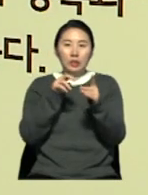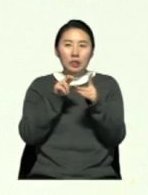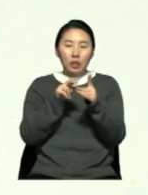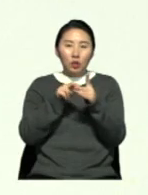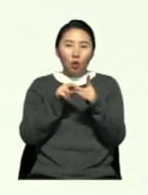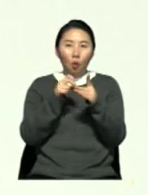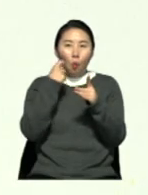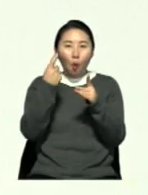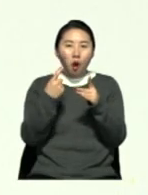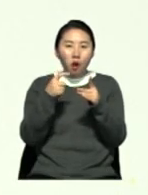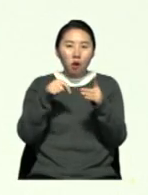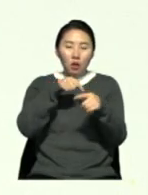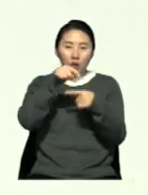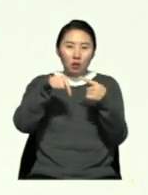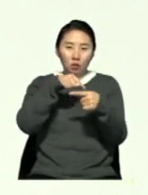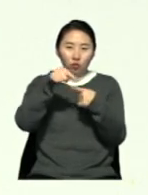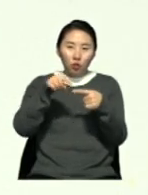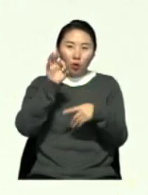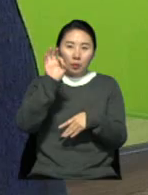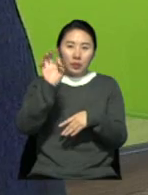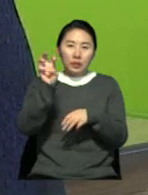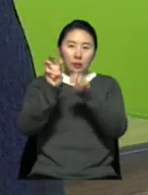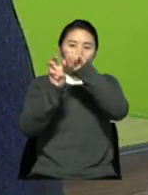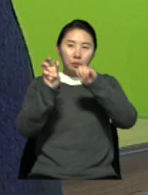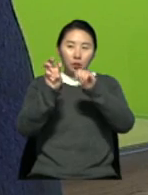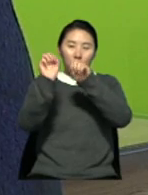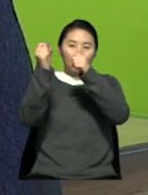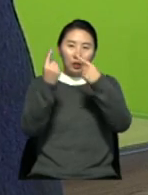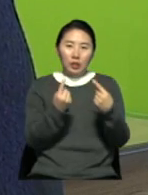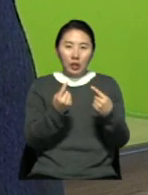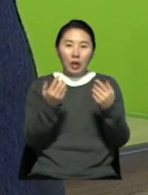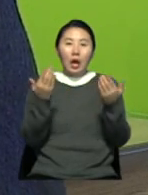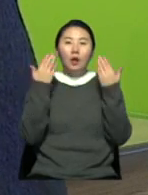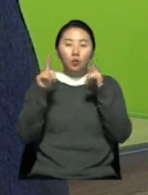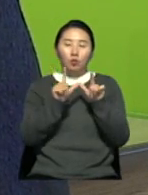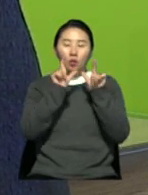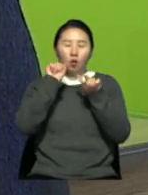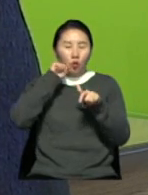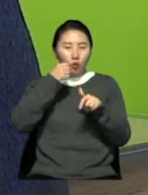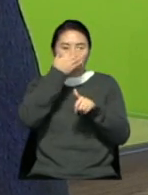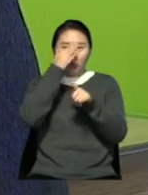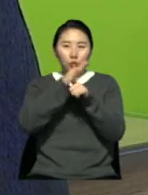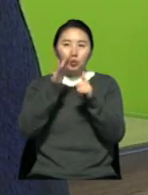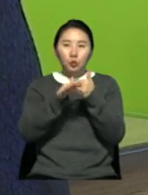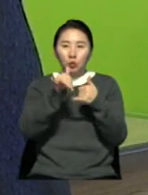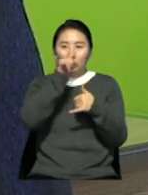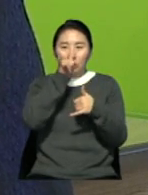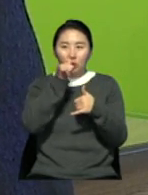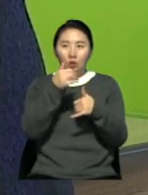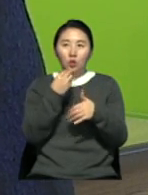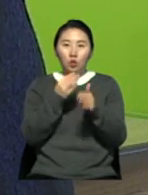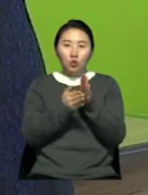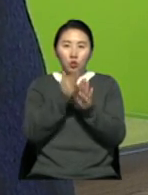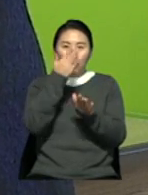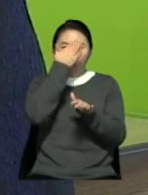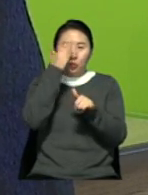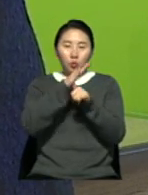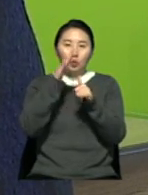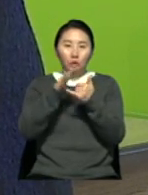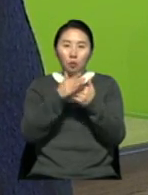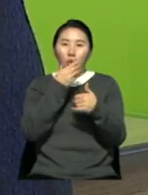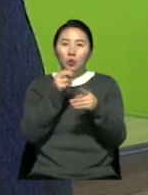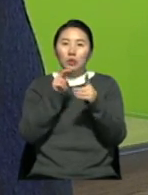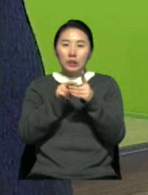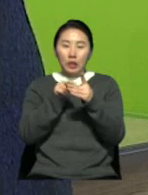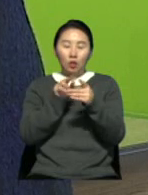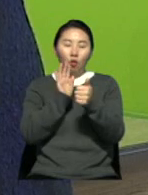사용료의 30% 를 감면 받을 수 있습니다 주변에 학교 생활 하기 어려운 청소년이 있다면 서울시 청소년상담복지센터 에